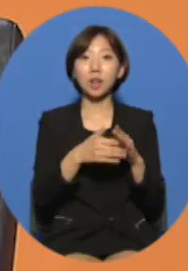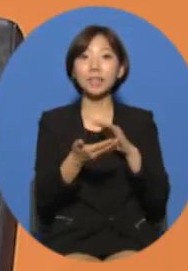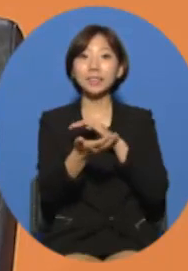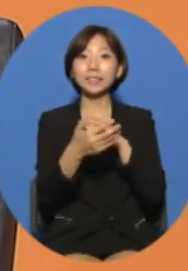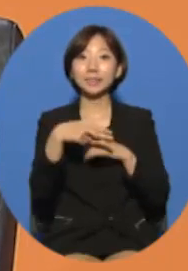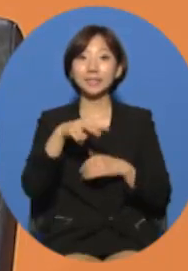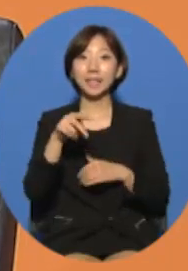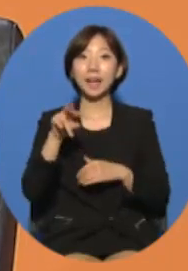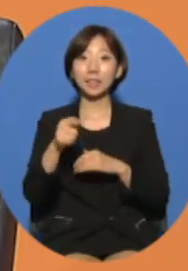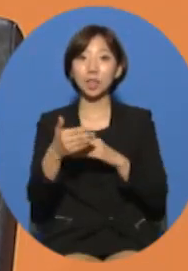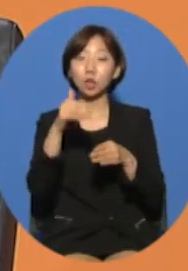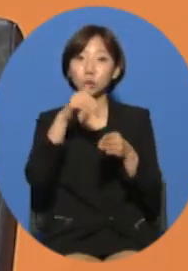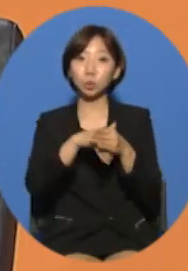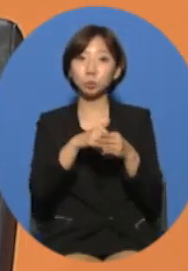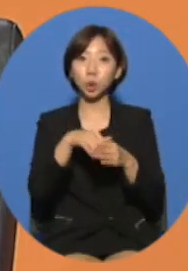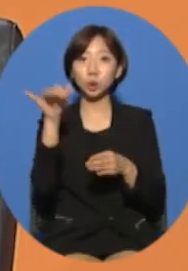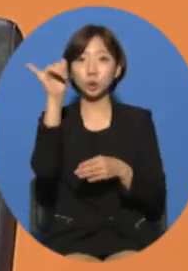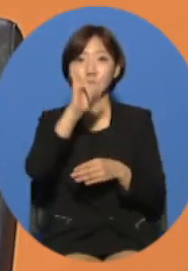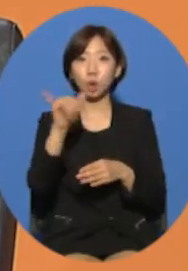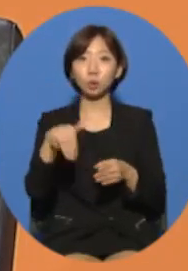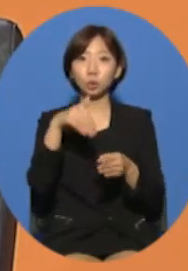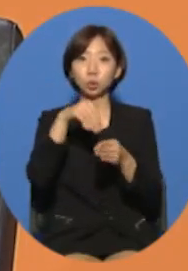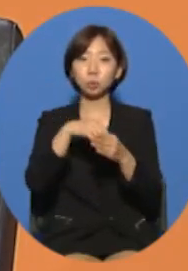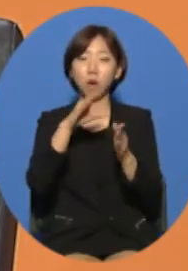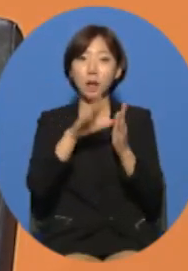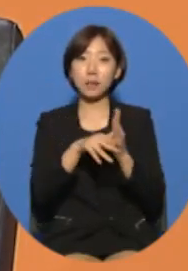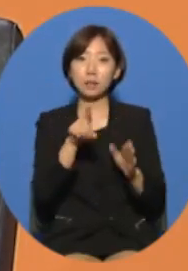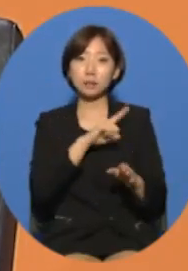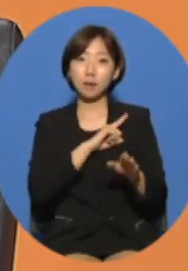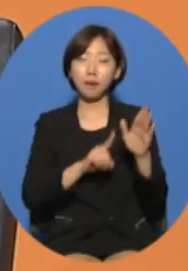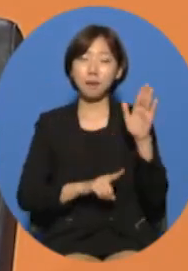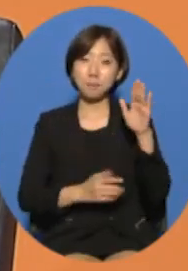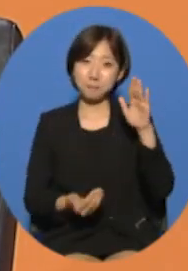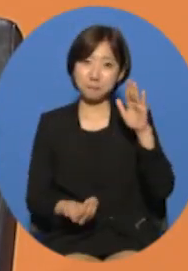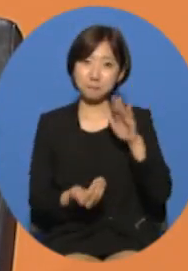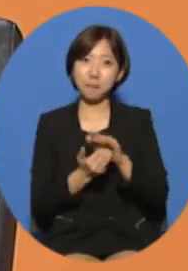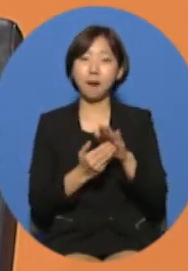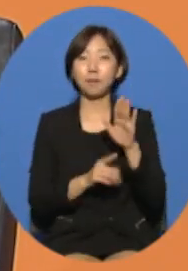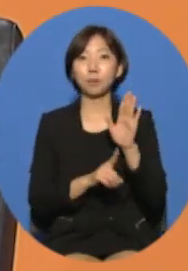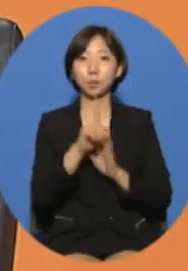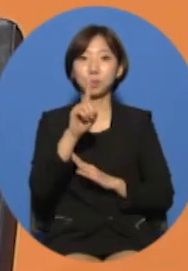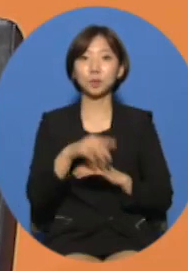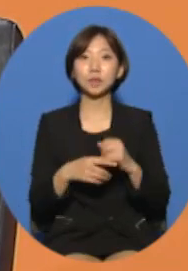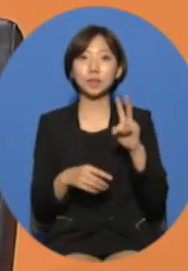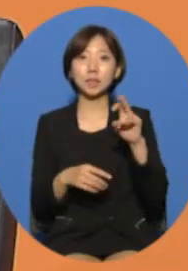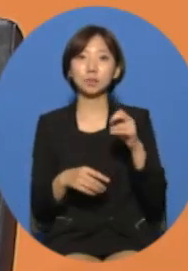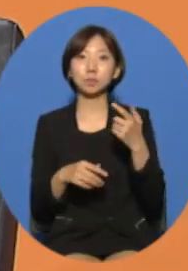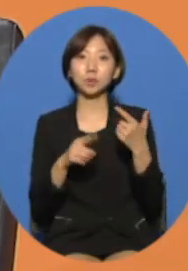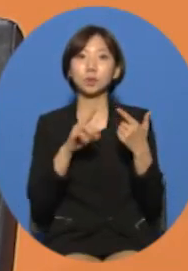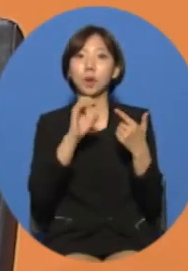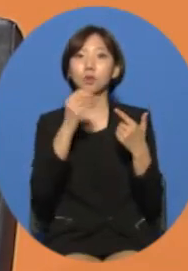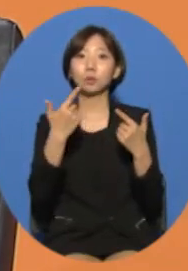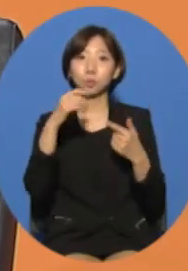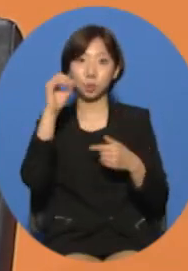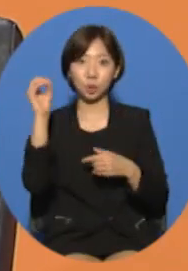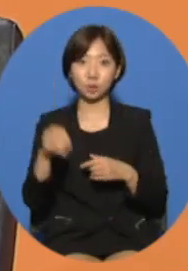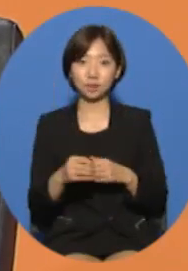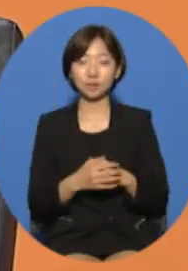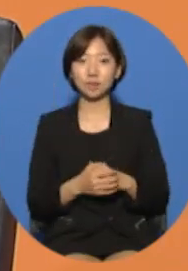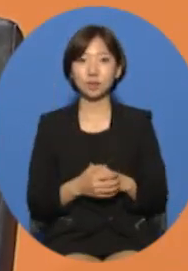사전 투표율 가운데 가장 높은 그렇습니다. 26.06%, 1,107만 유권자의 표심이 지금